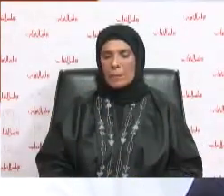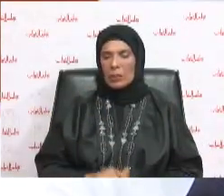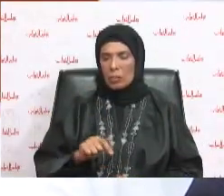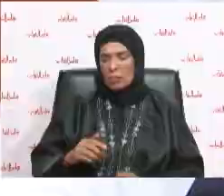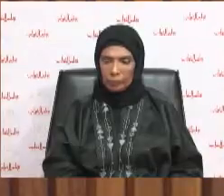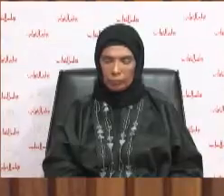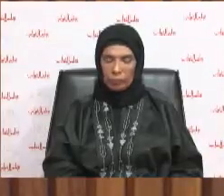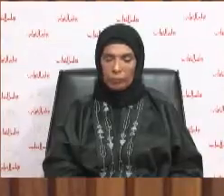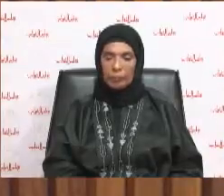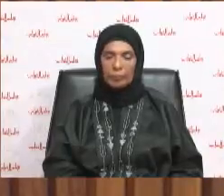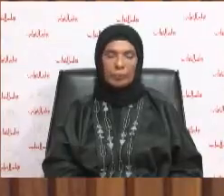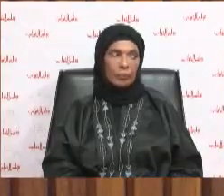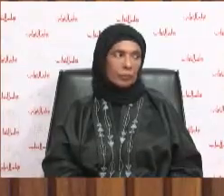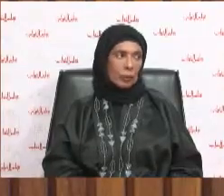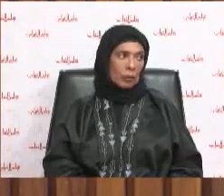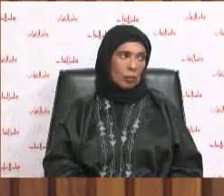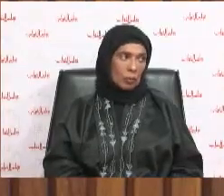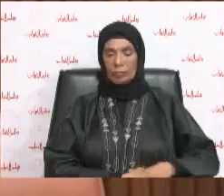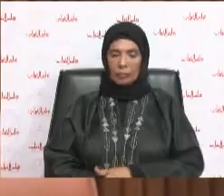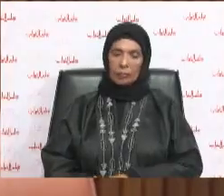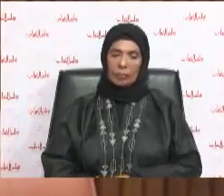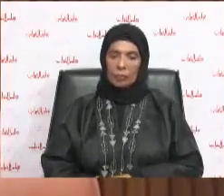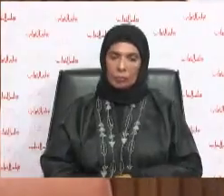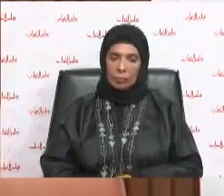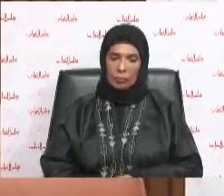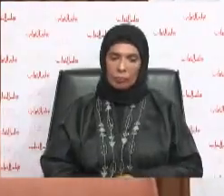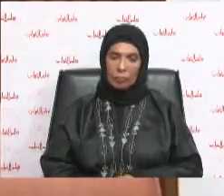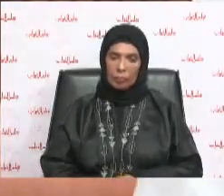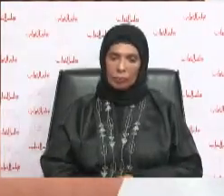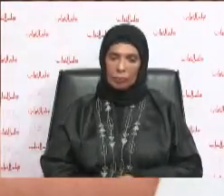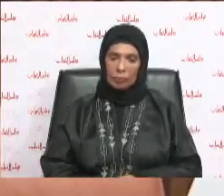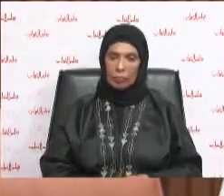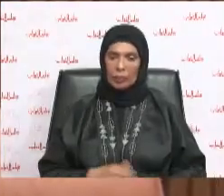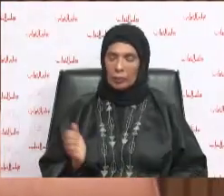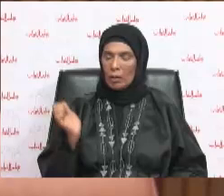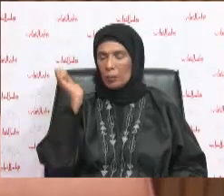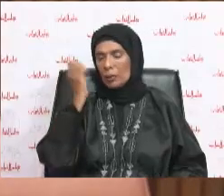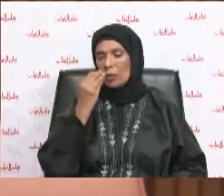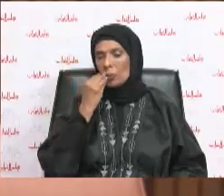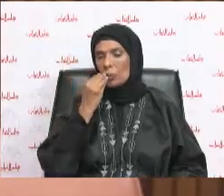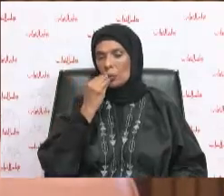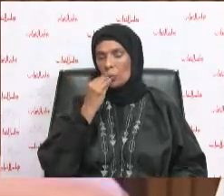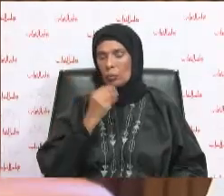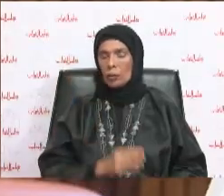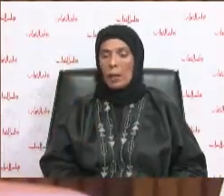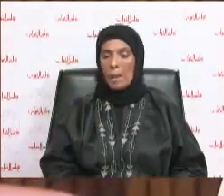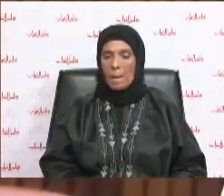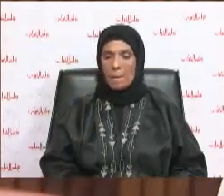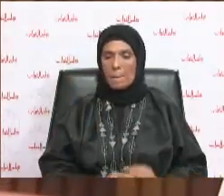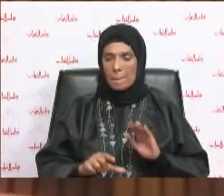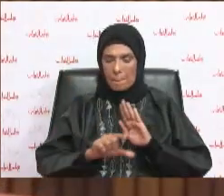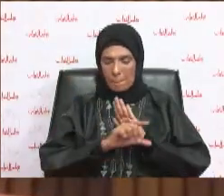السكنية. سعارة النائب عبد الحكيم شنو تفضل. الأمن الغذائي الحقيقة يعني موضوع